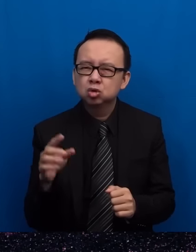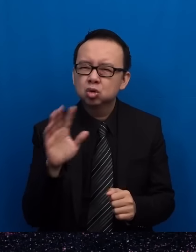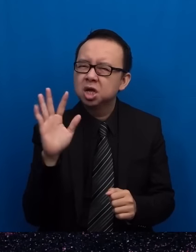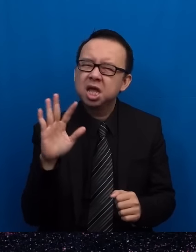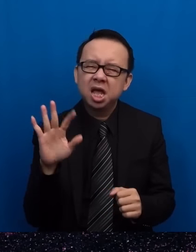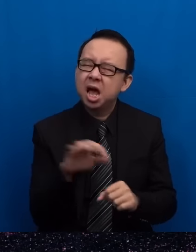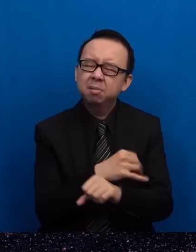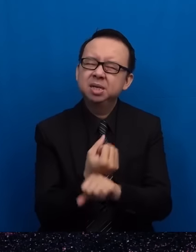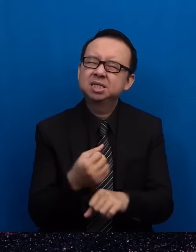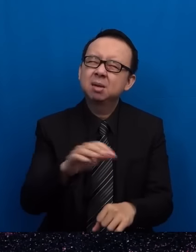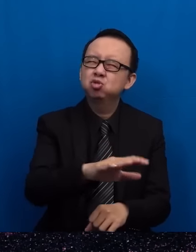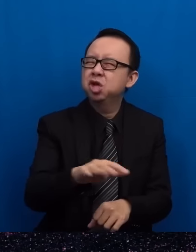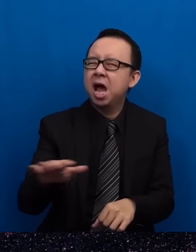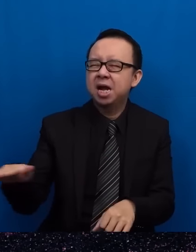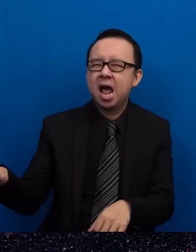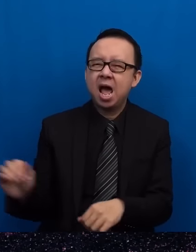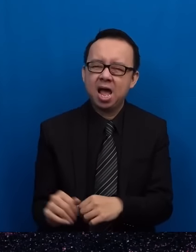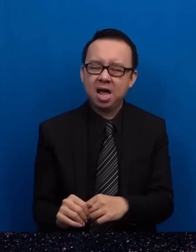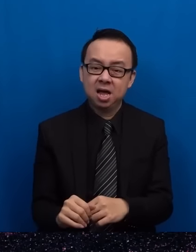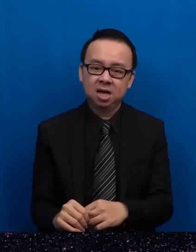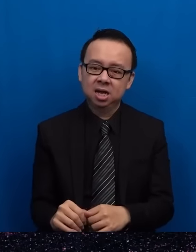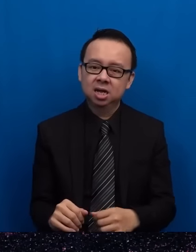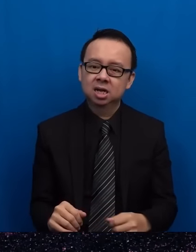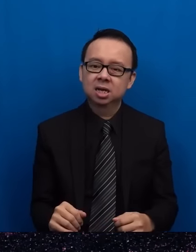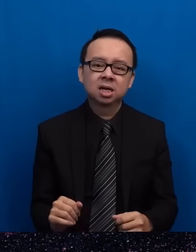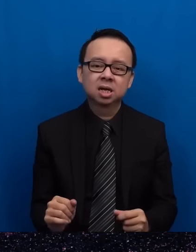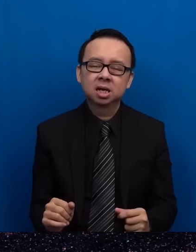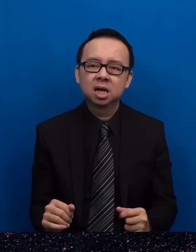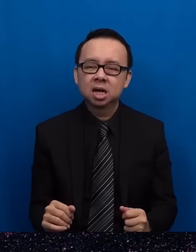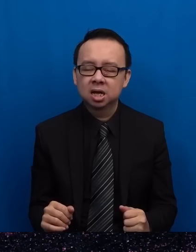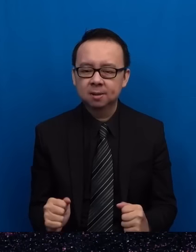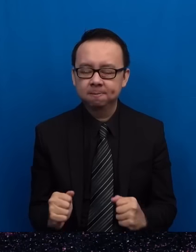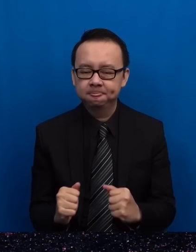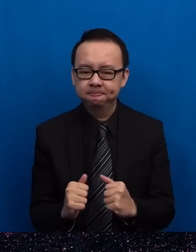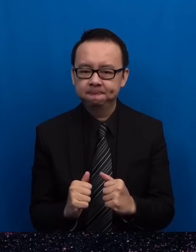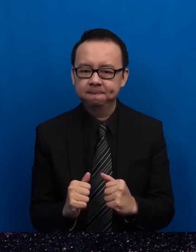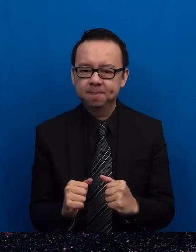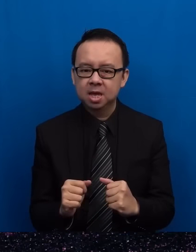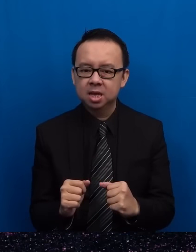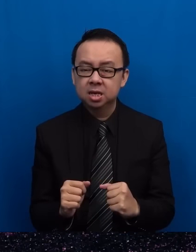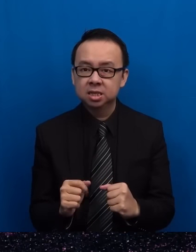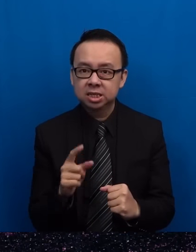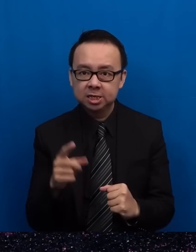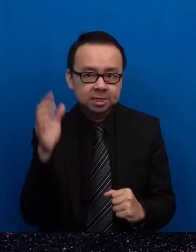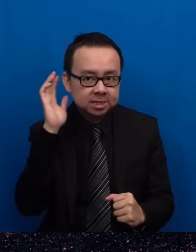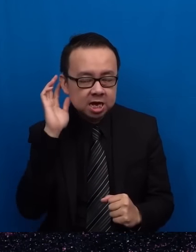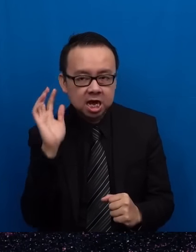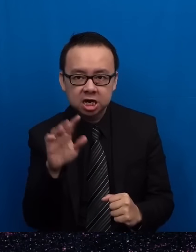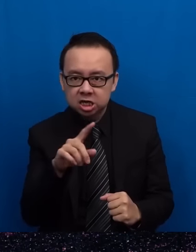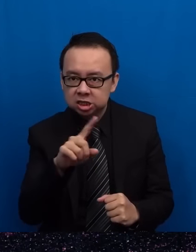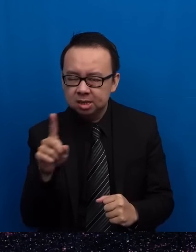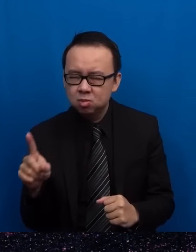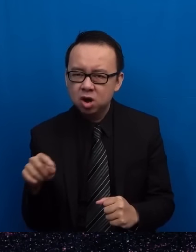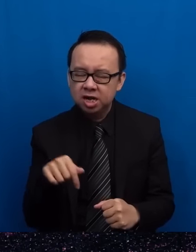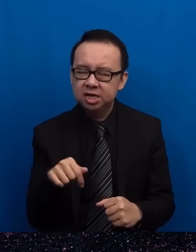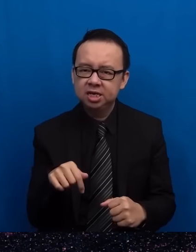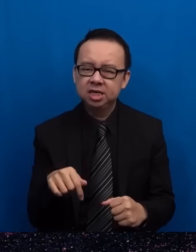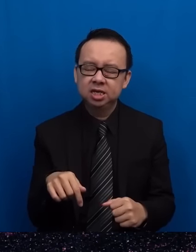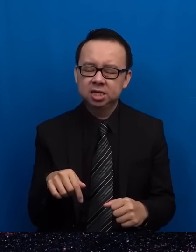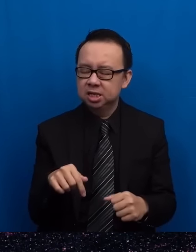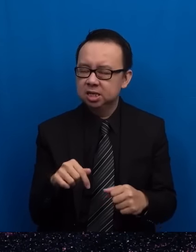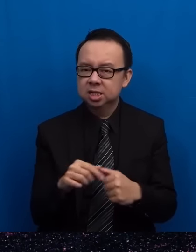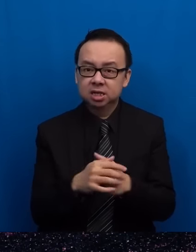Saya tidak tahu yang mana adalah konsekuensi penyakit ini atas tubuh Anda. Tapi listen, setelah semua ini selesai, kalau Anda sudah berani